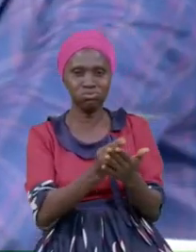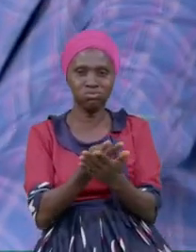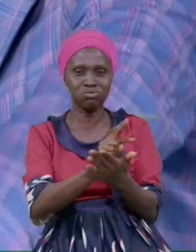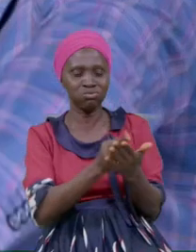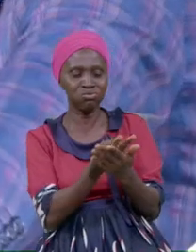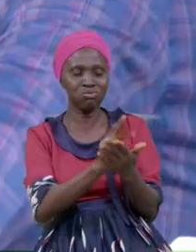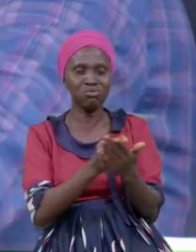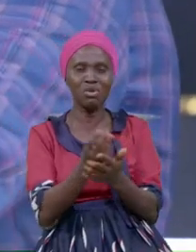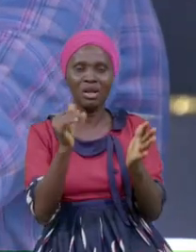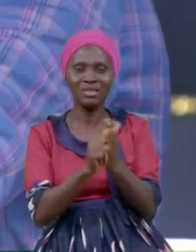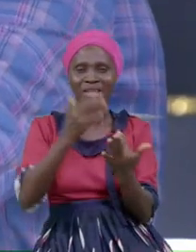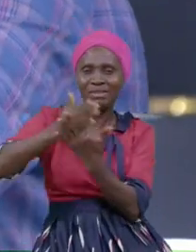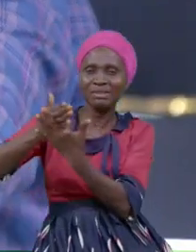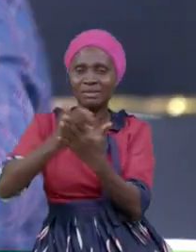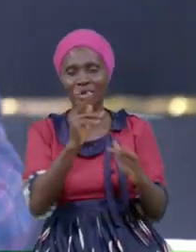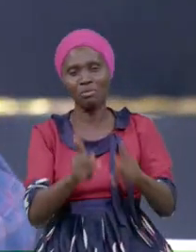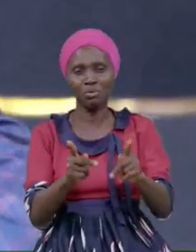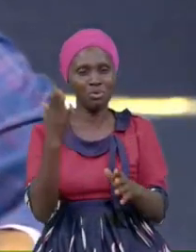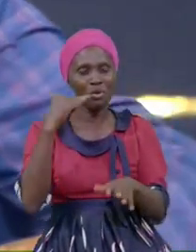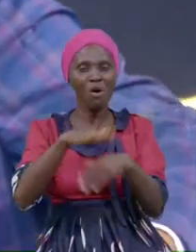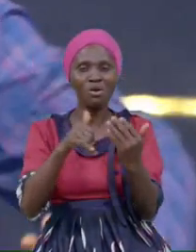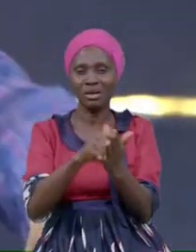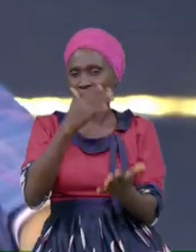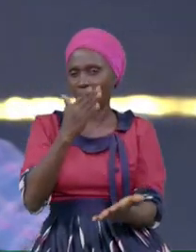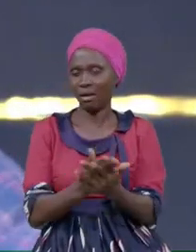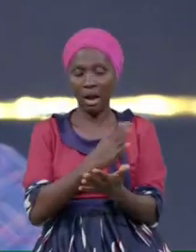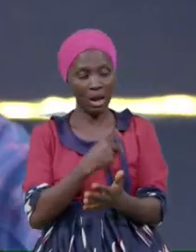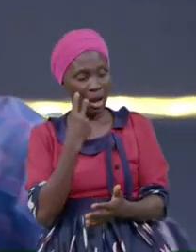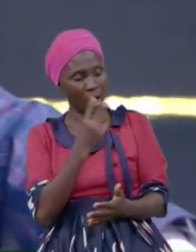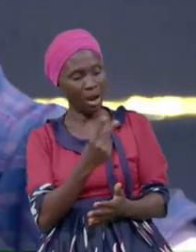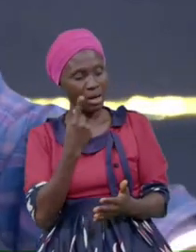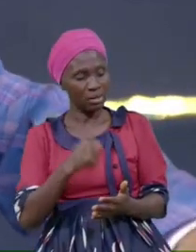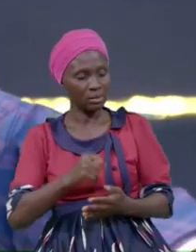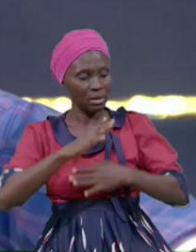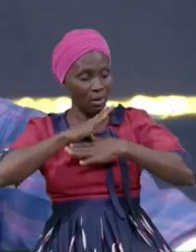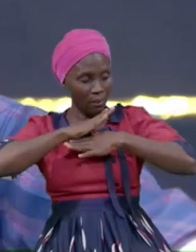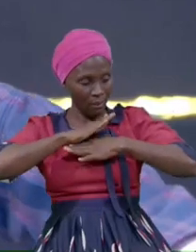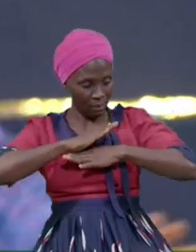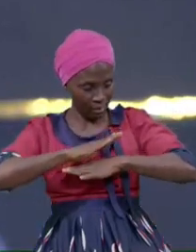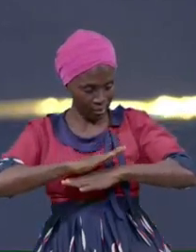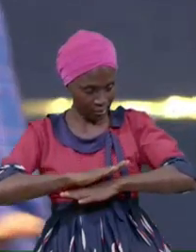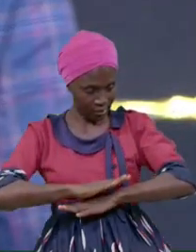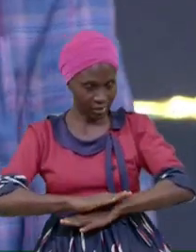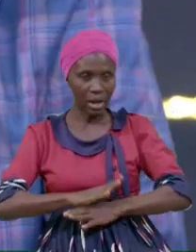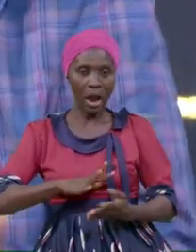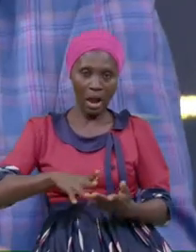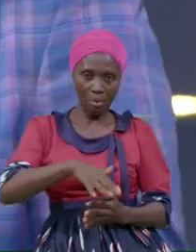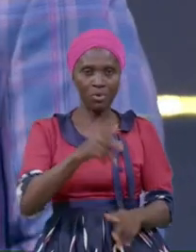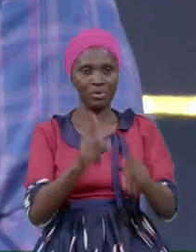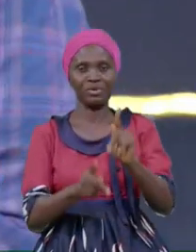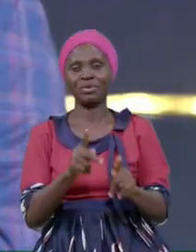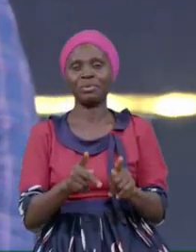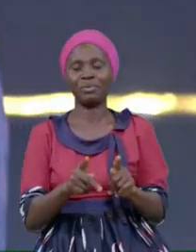beaucoup de choses. Il est arrivé là-bas, il a vu la gentillesse, et il a vu le repos parmi eux,